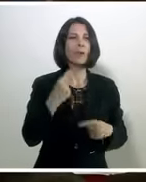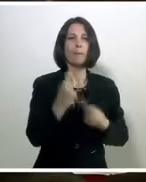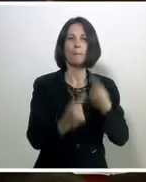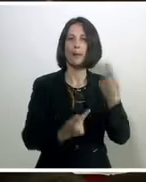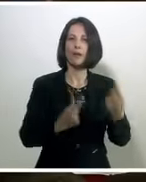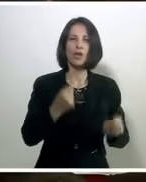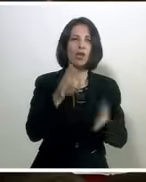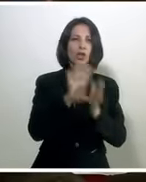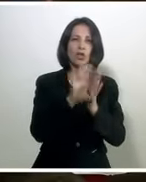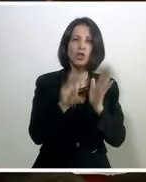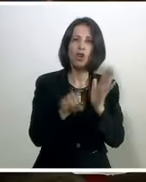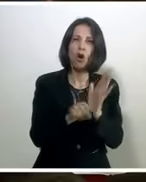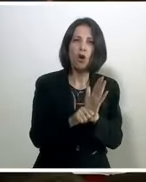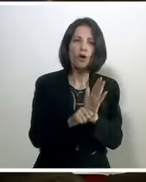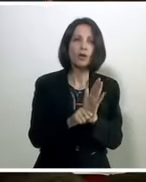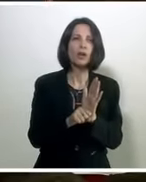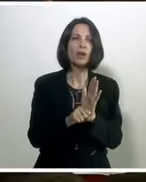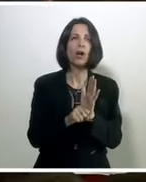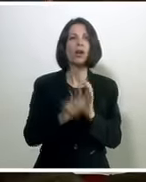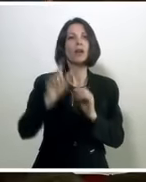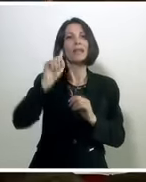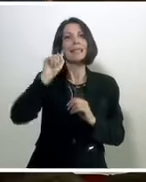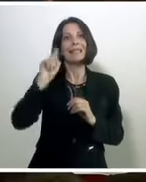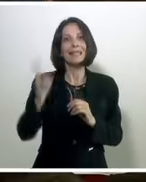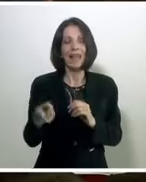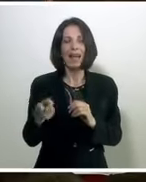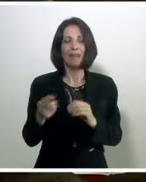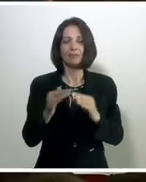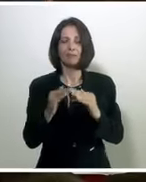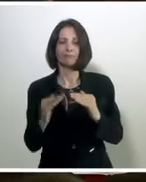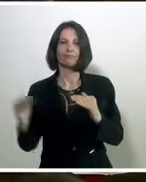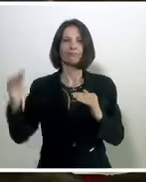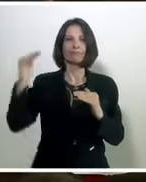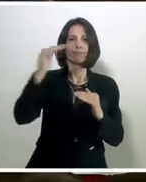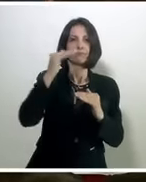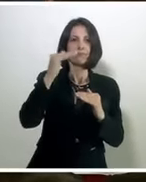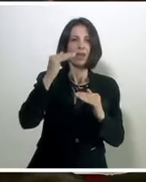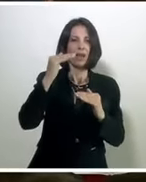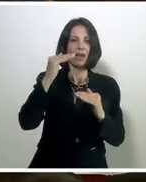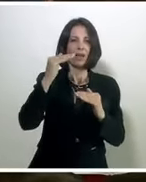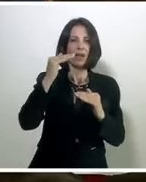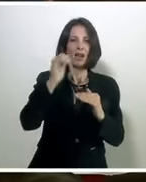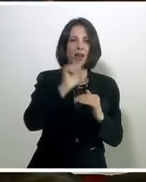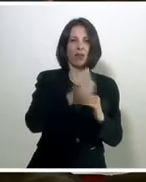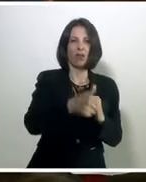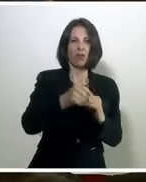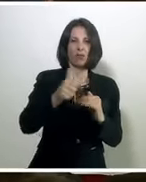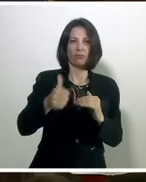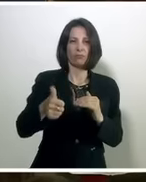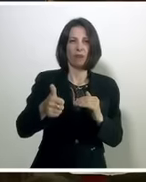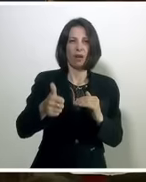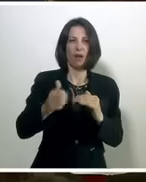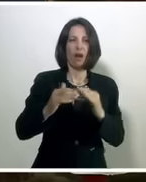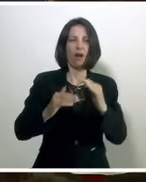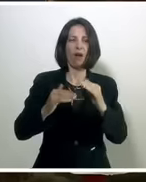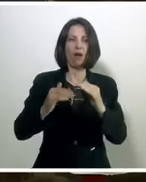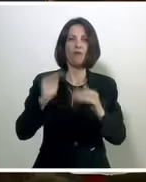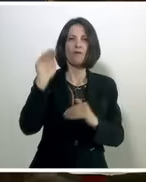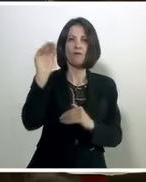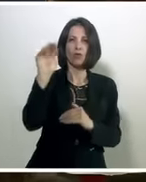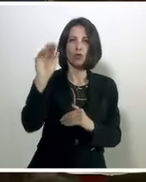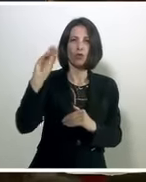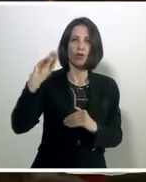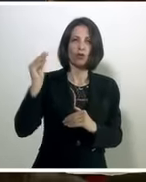facciamo prevalere la frammentazione e i localismi rischiamo di lasciare alle future generazioni un mondo decisamente